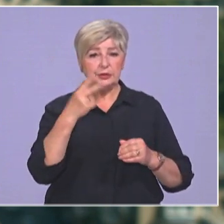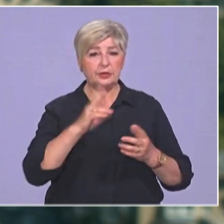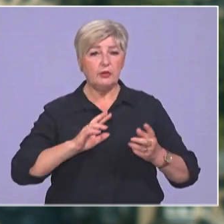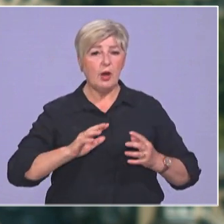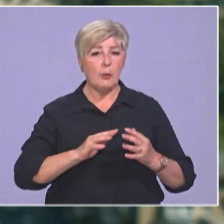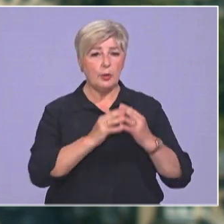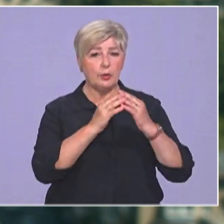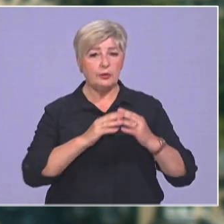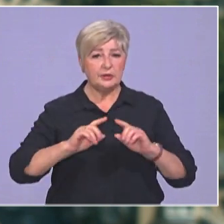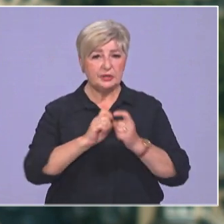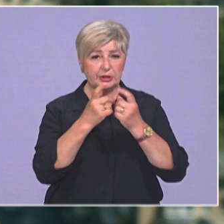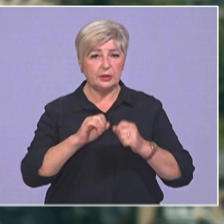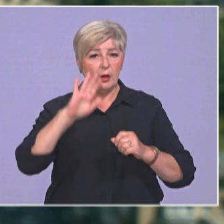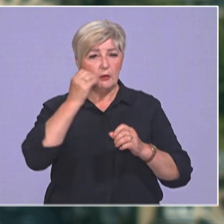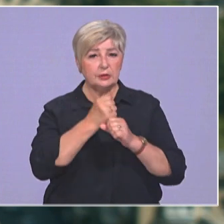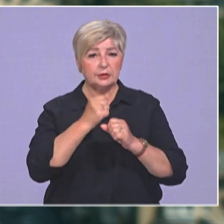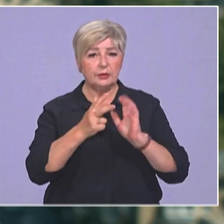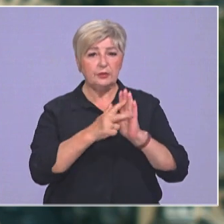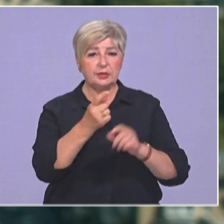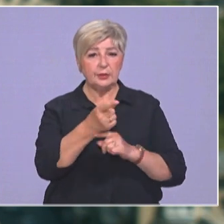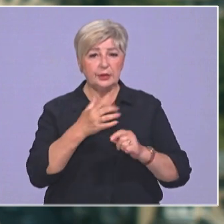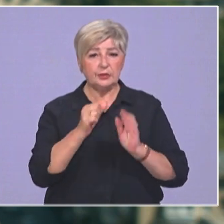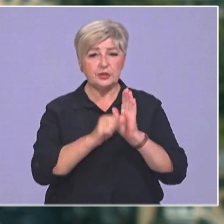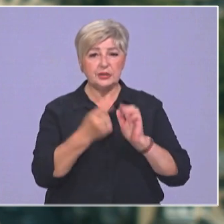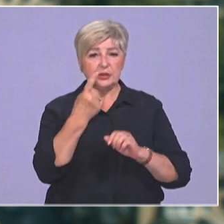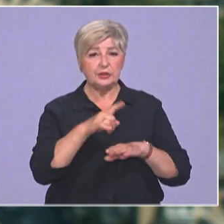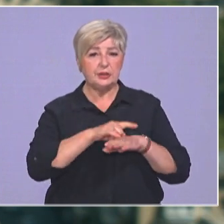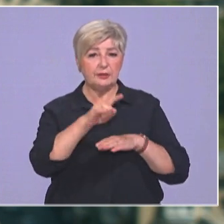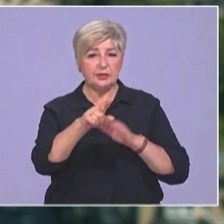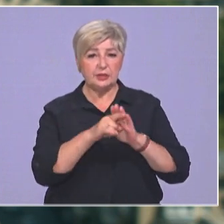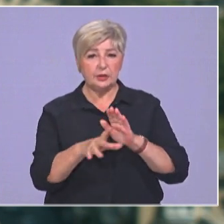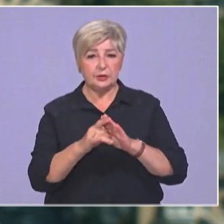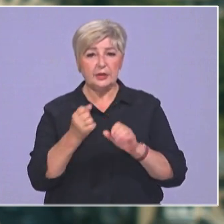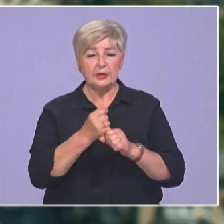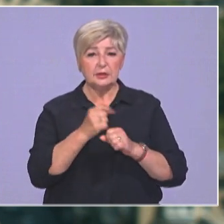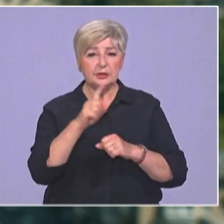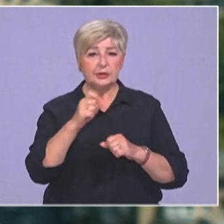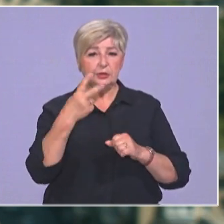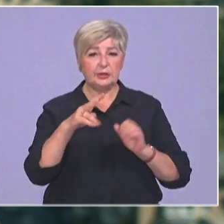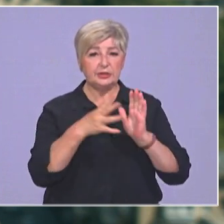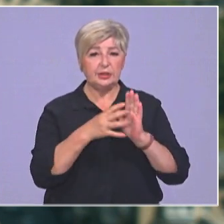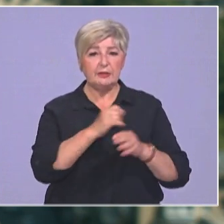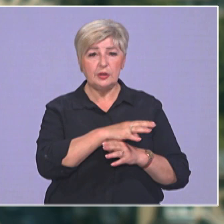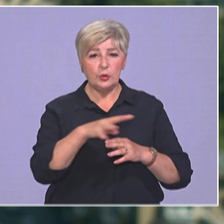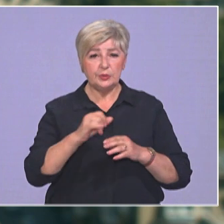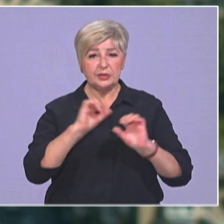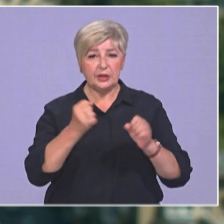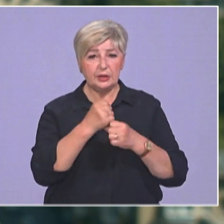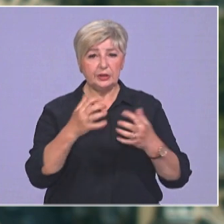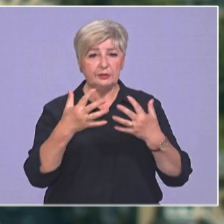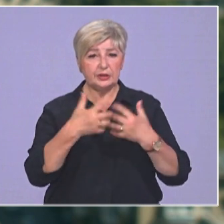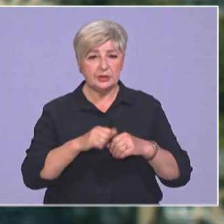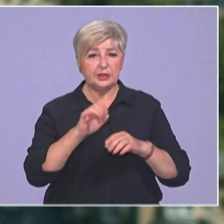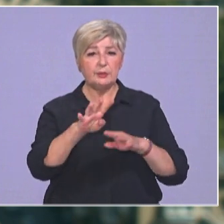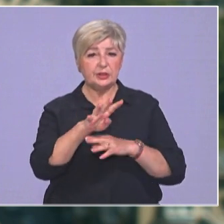зіткнення. Ворог завдав 8 ракетних та 61 авіаційний удар, здійснив 129 обстрілів з реактивних систем